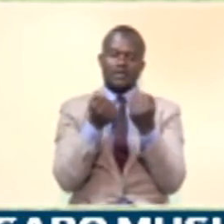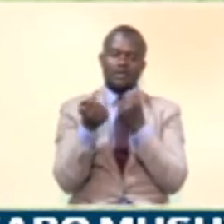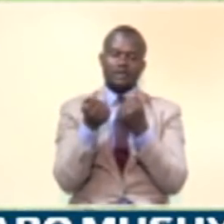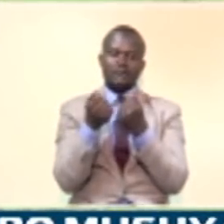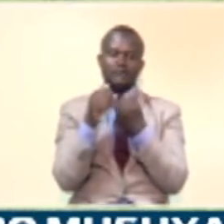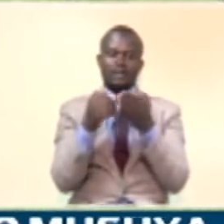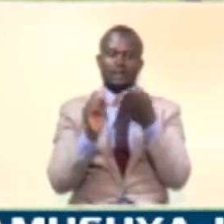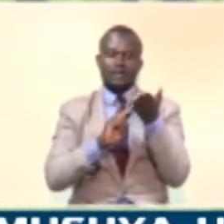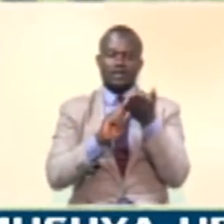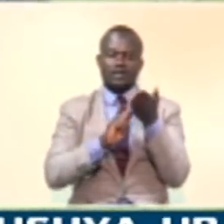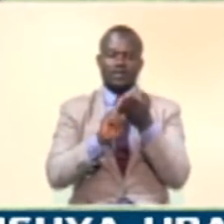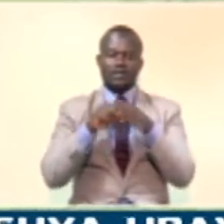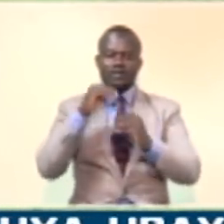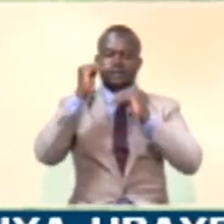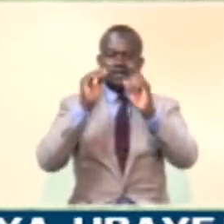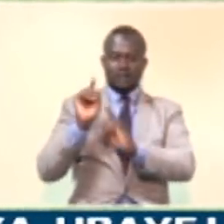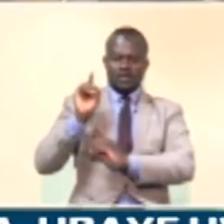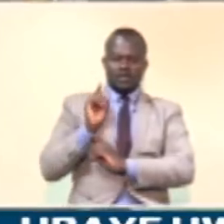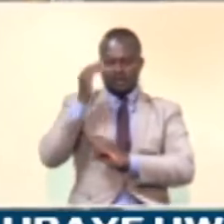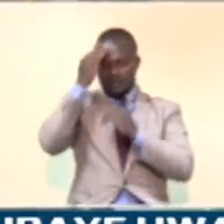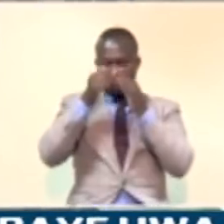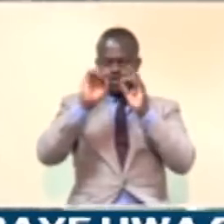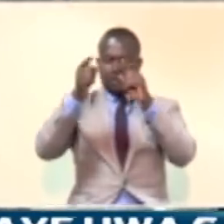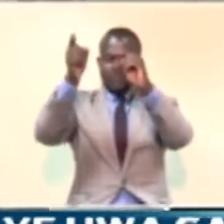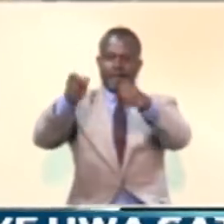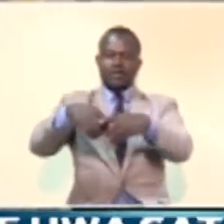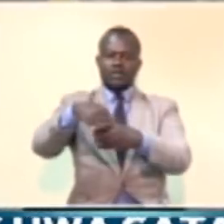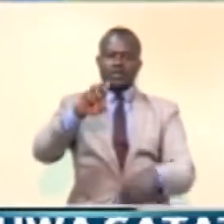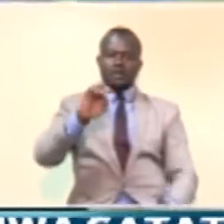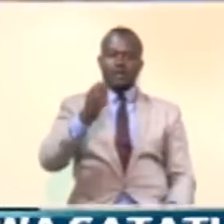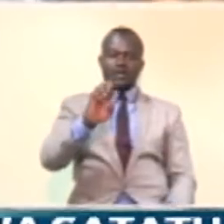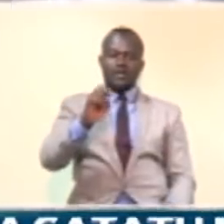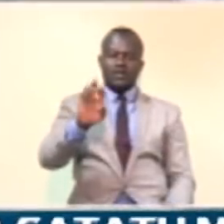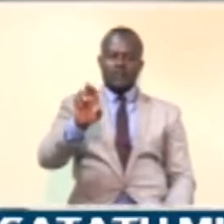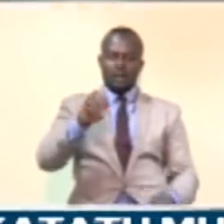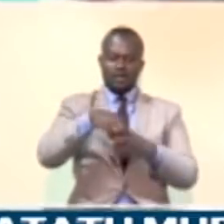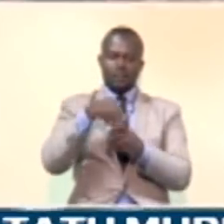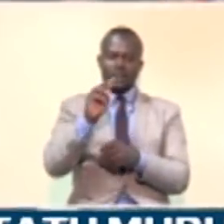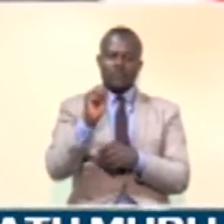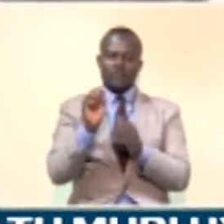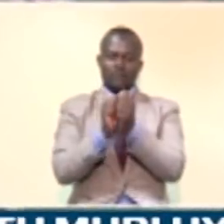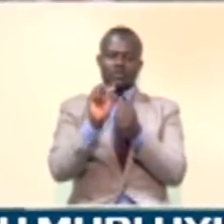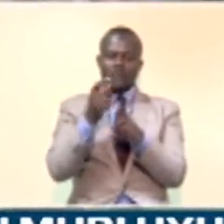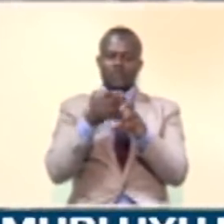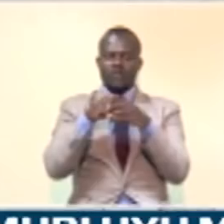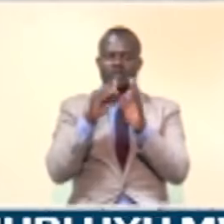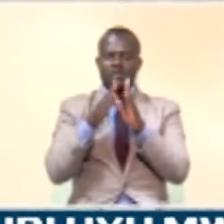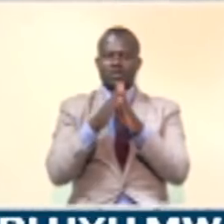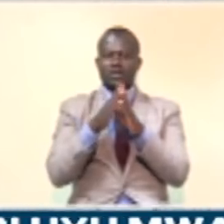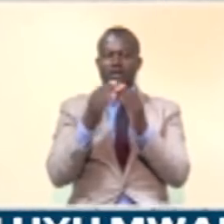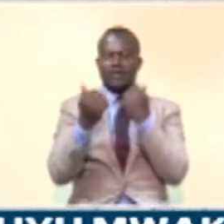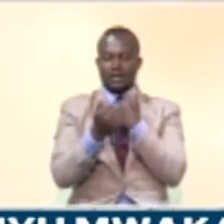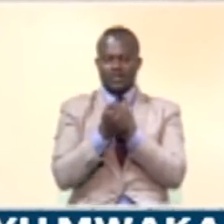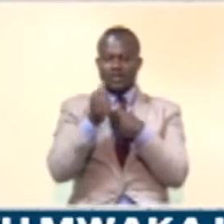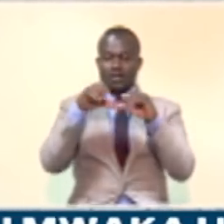ndetse hanifashishwa n'izi nzego z'umutekano kugira ngo bagezwe mu Rugerero. Mu birometero 12 uvuye mu mujyi wa Gisenyi,